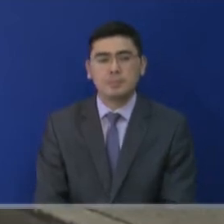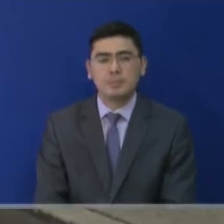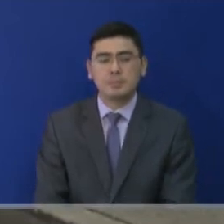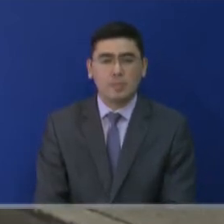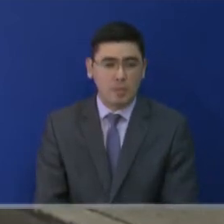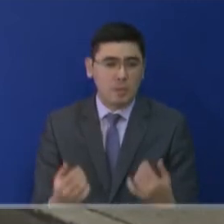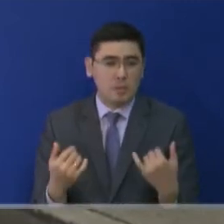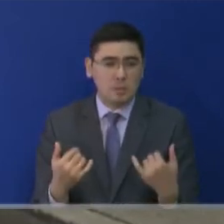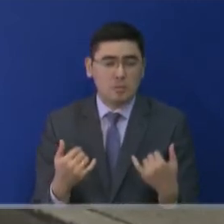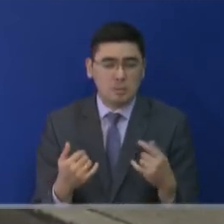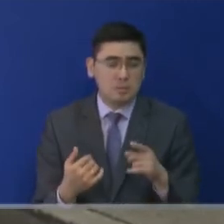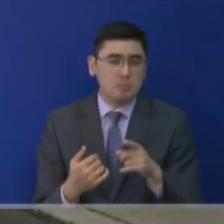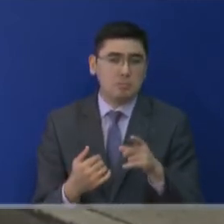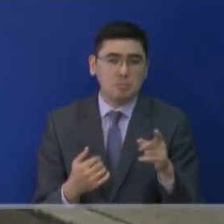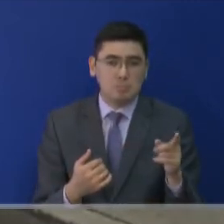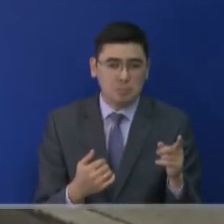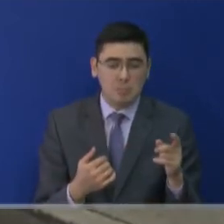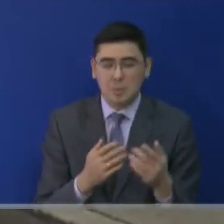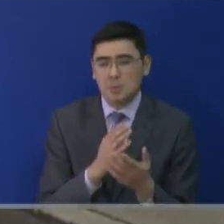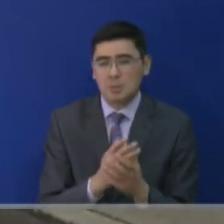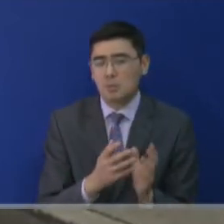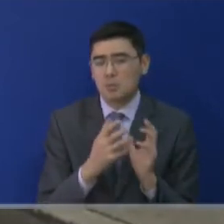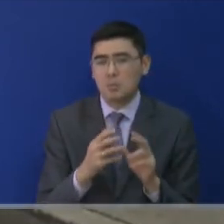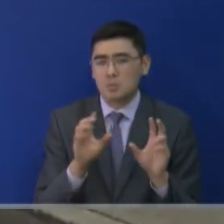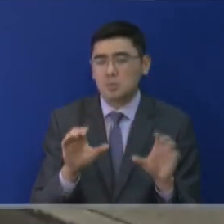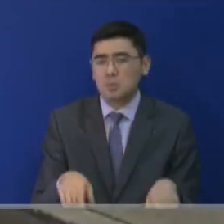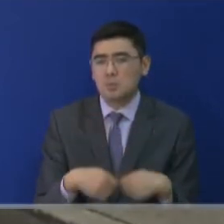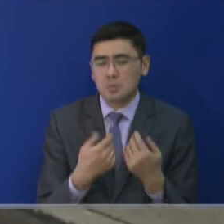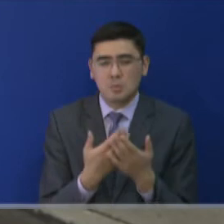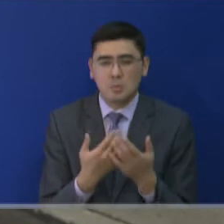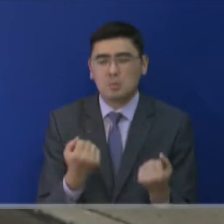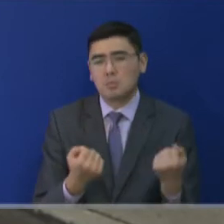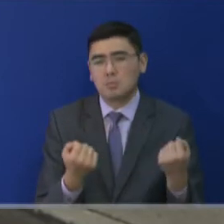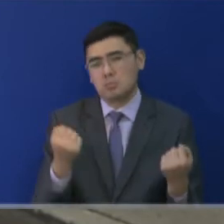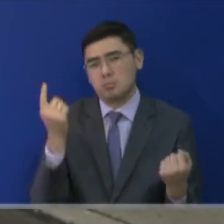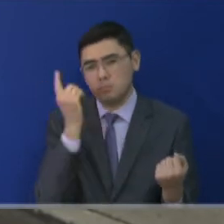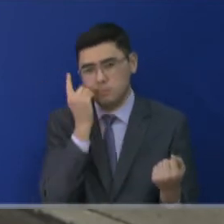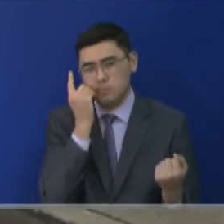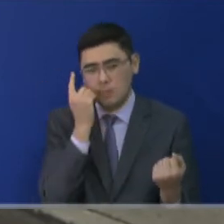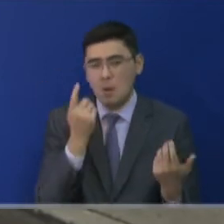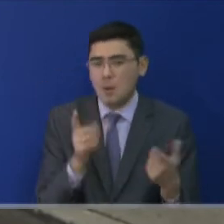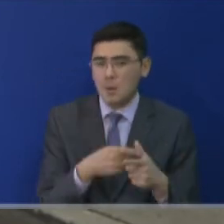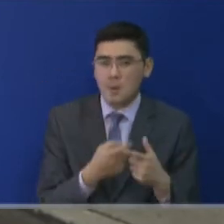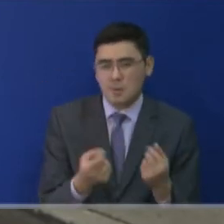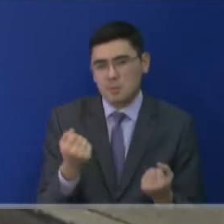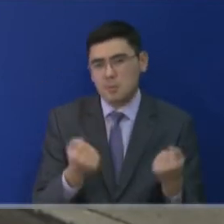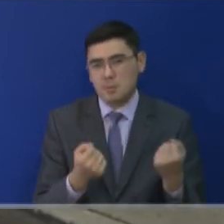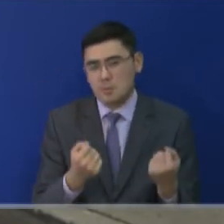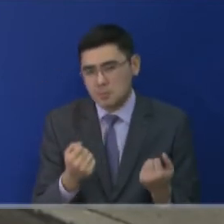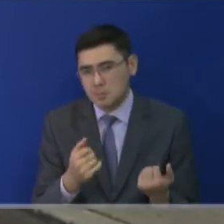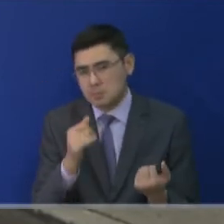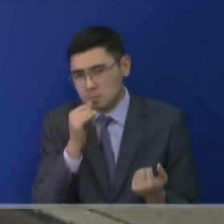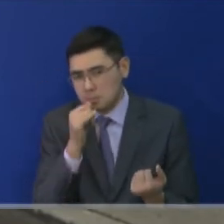жүргізушілері қауіпсіздік белгілерін тақпайды, ұялы телефонды пайдаланады көлік жүргізіп келе жатқан кезде,